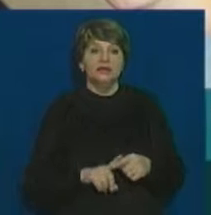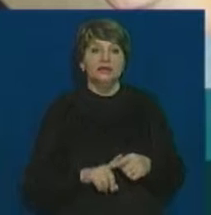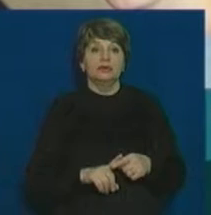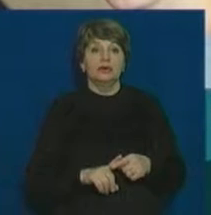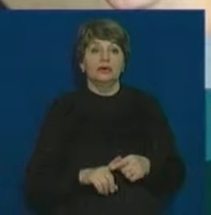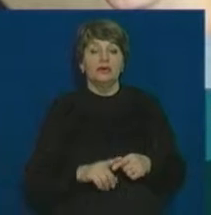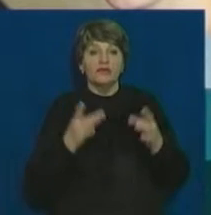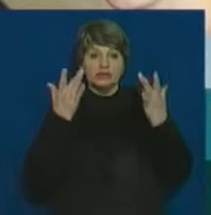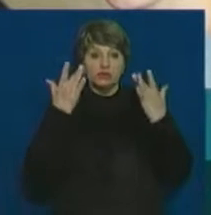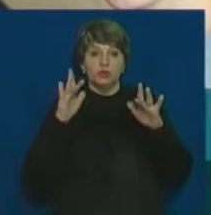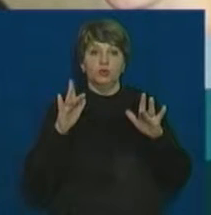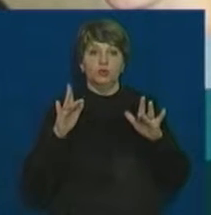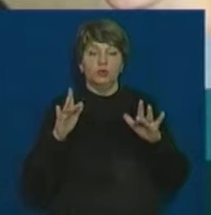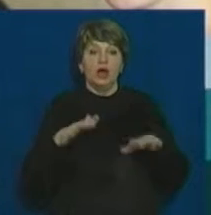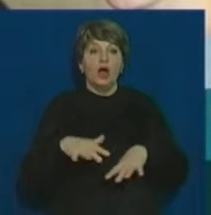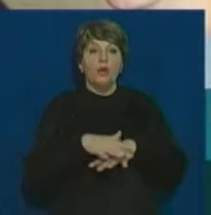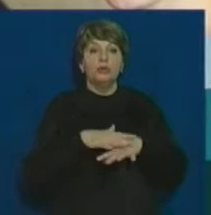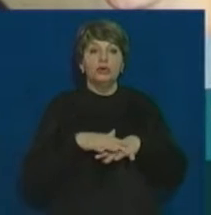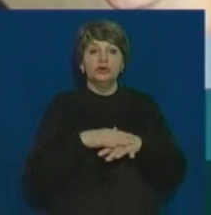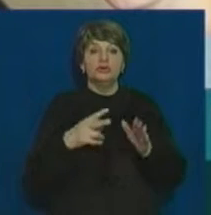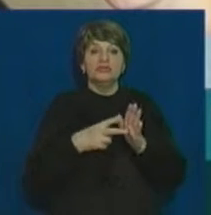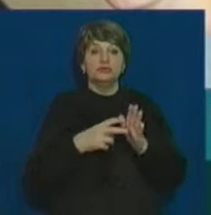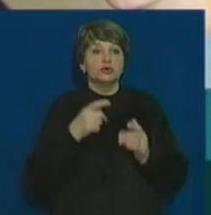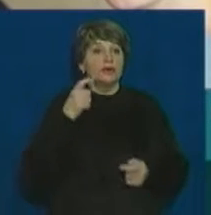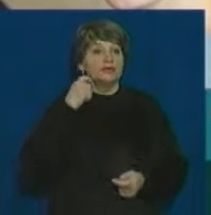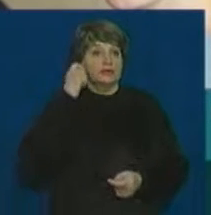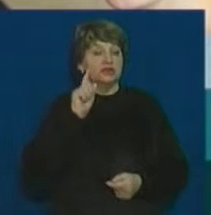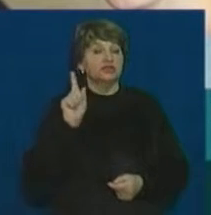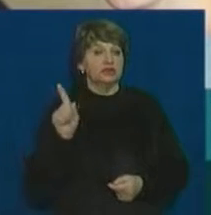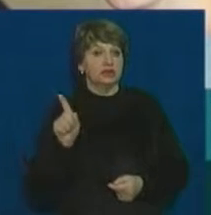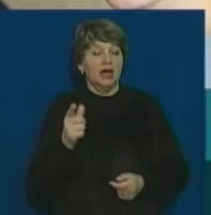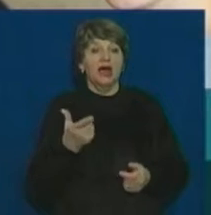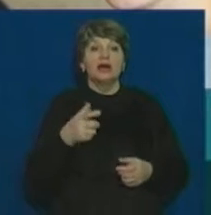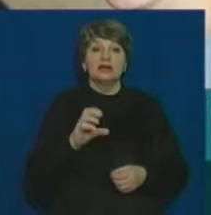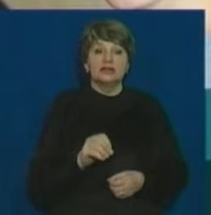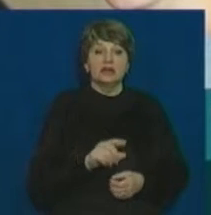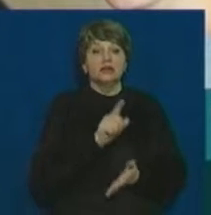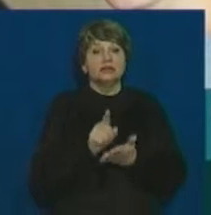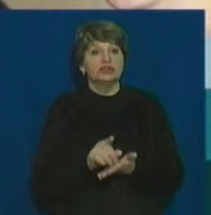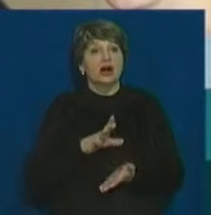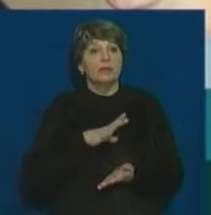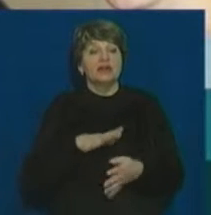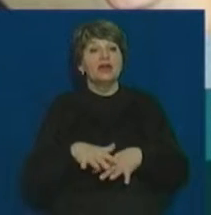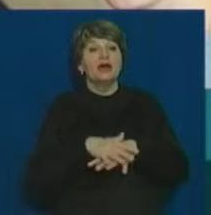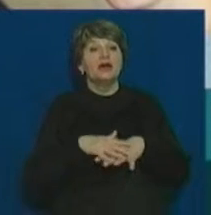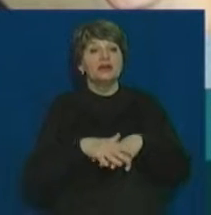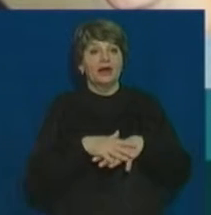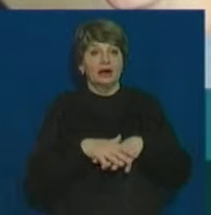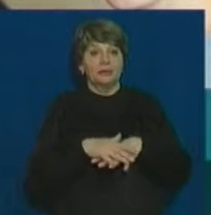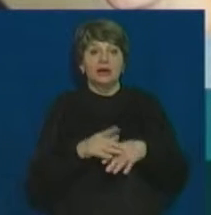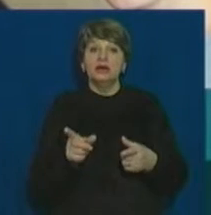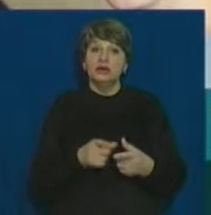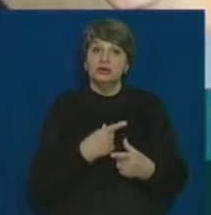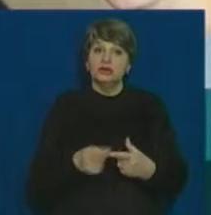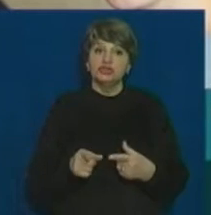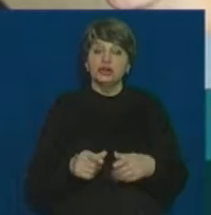В випадку площі 703-я, де саме бути ярмарку, да, району 703-я, чи